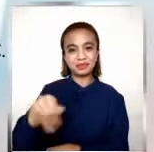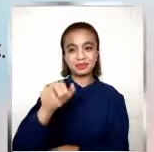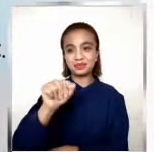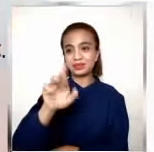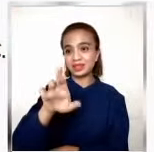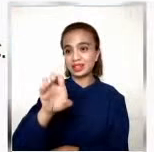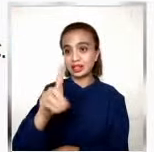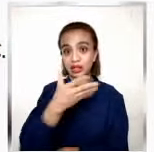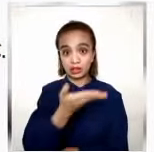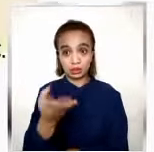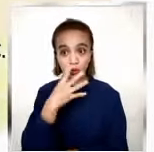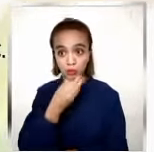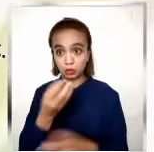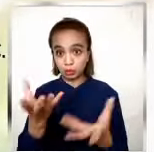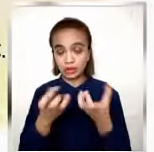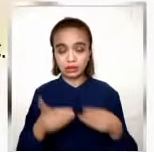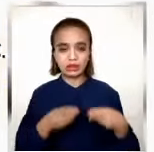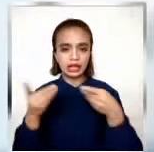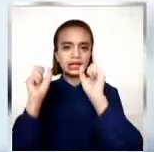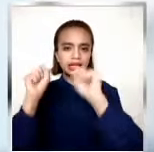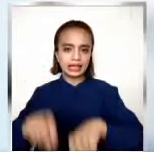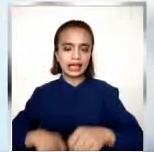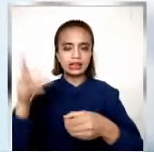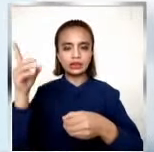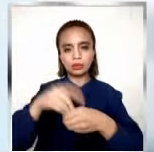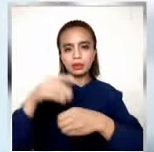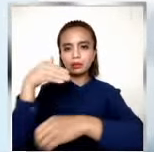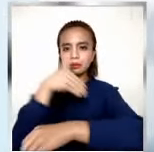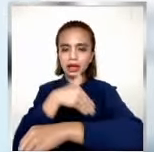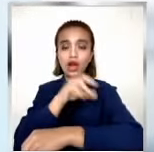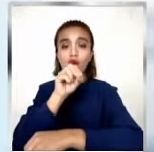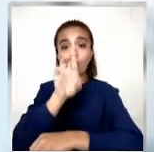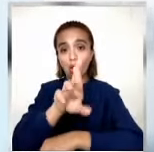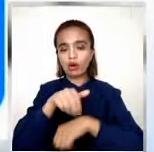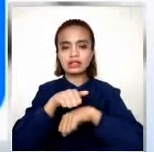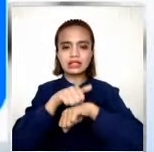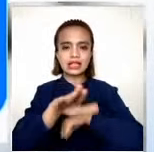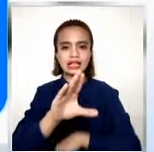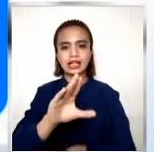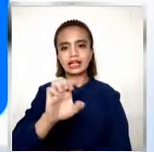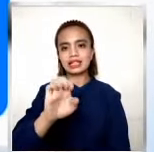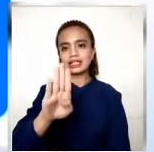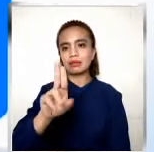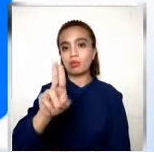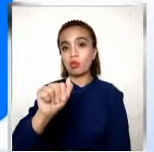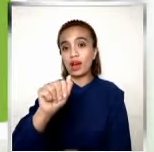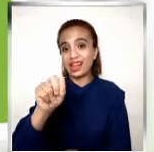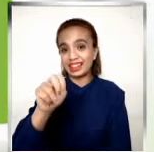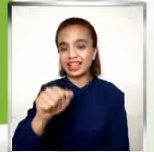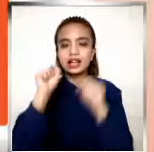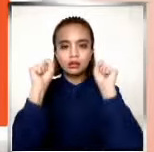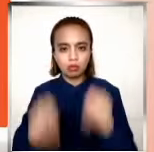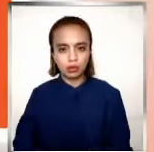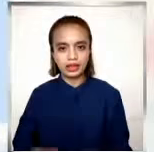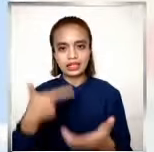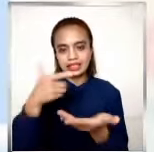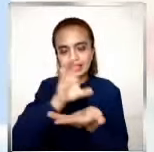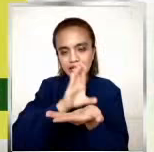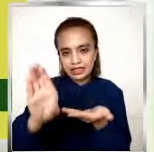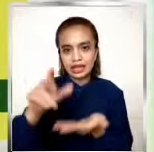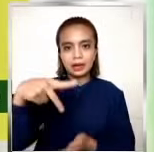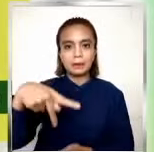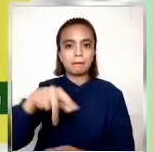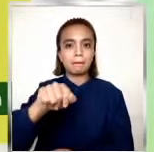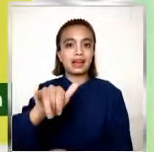maaari mag-deposito sa aming mga bank account o magpadala sa Cebuana Lulier. Pwede rin via GCash, Paymaya, Shopee,